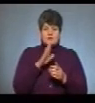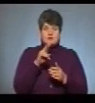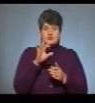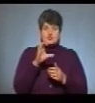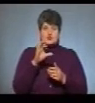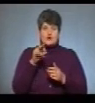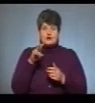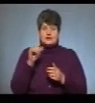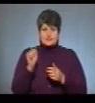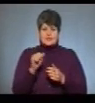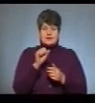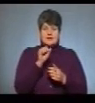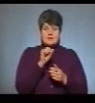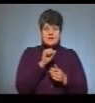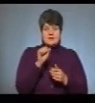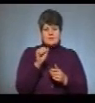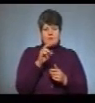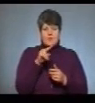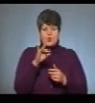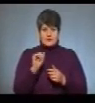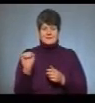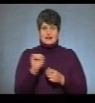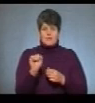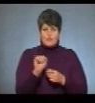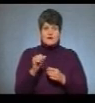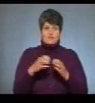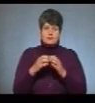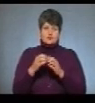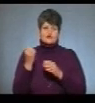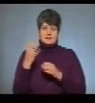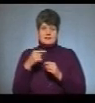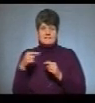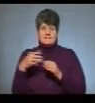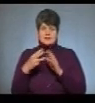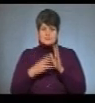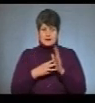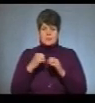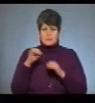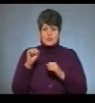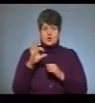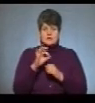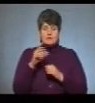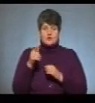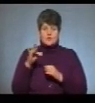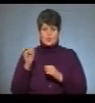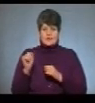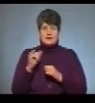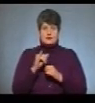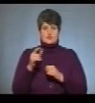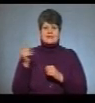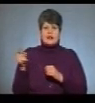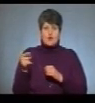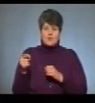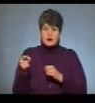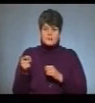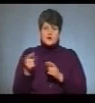Солоненка і Максим Пронь з Теребовлі. І у групі 14-18 років перемогли Остап Гурик і Ігор Худачок з Тернополя.